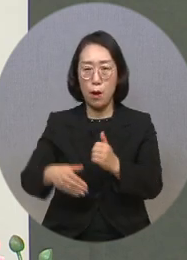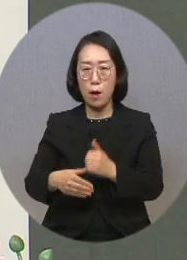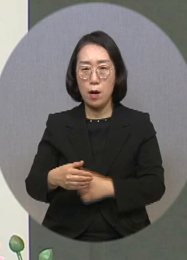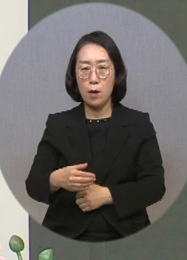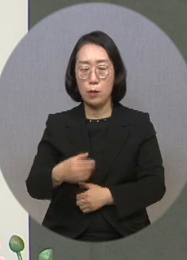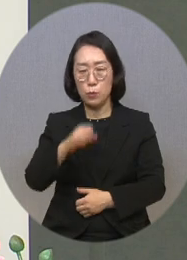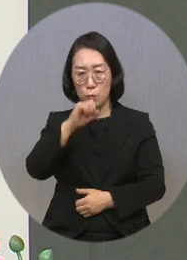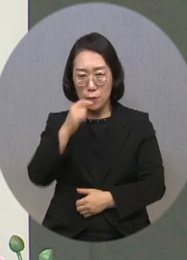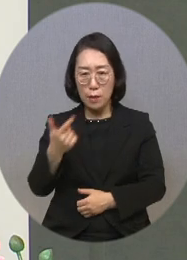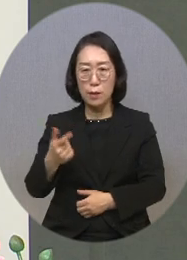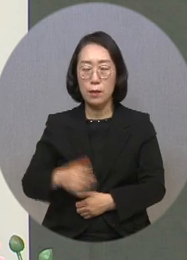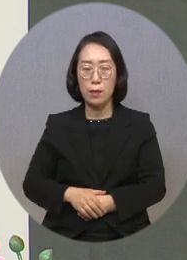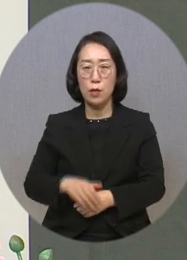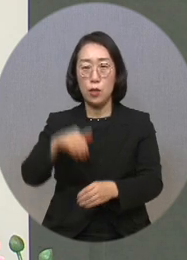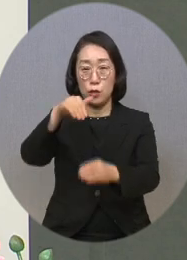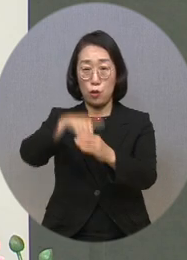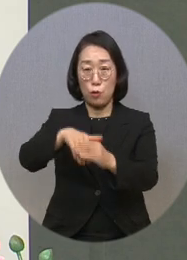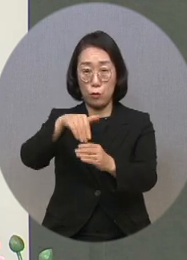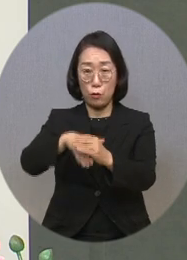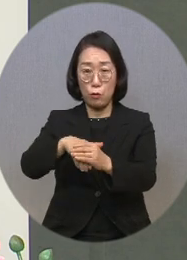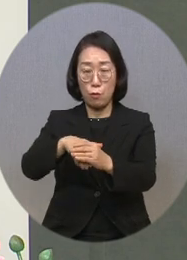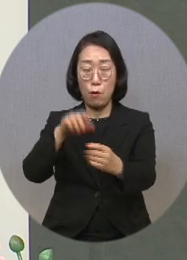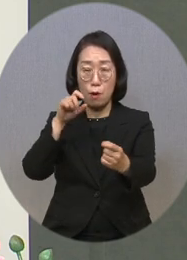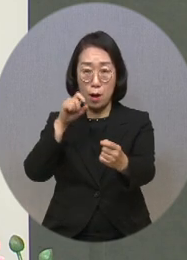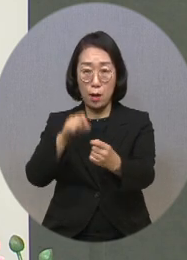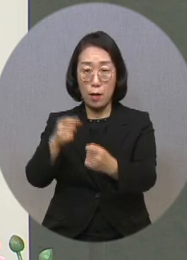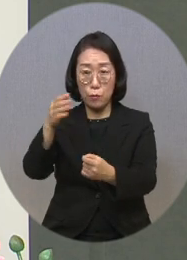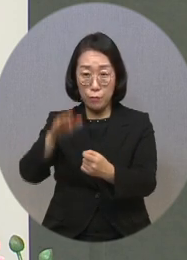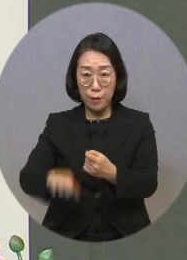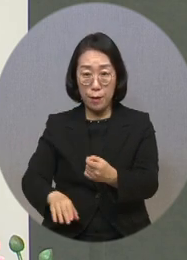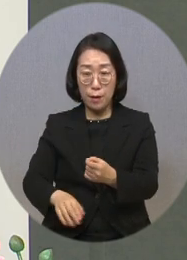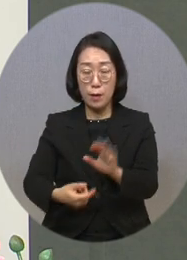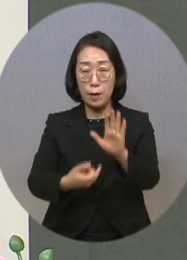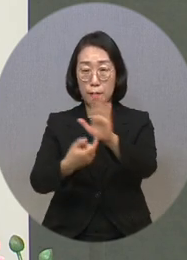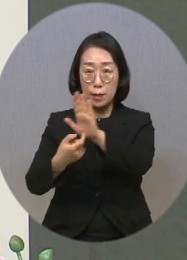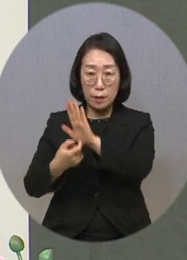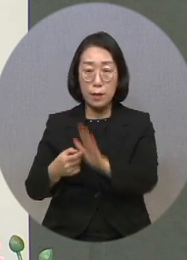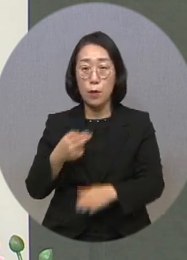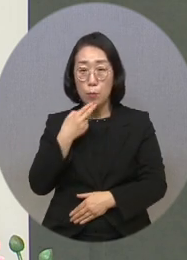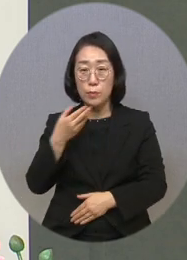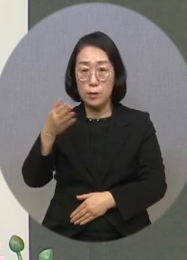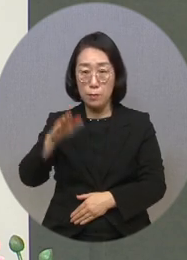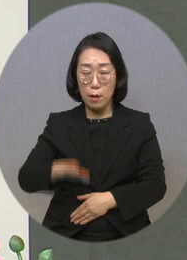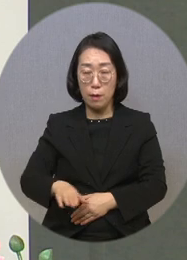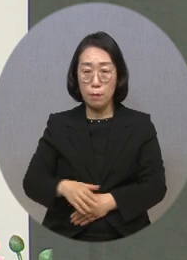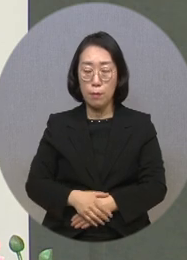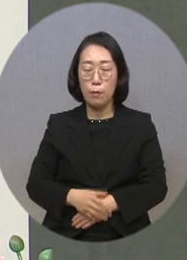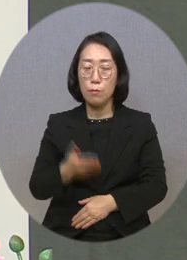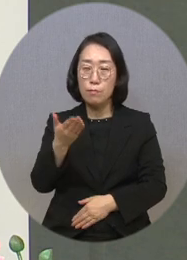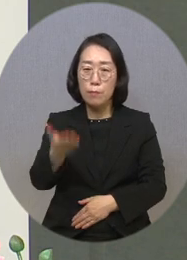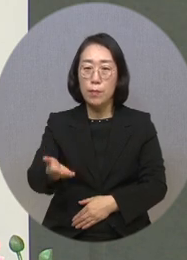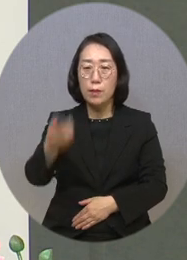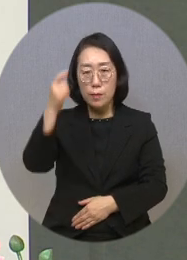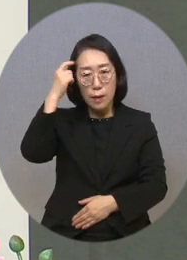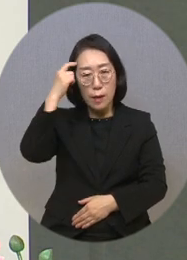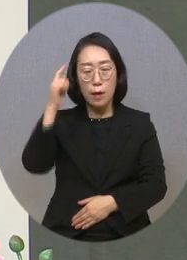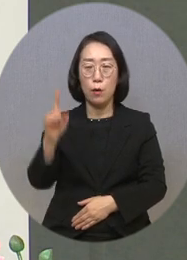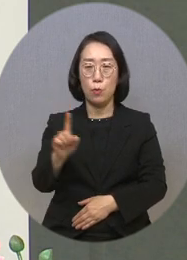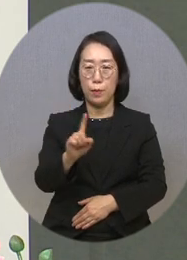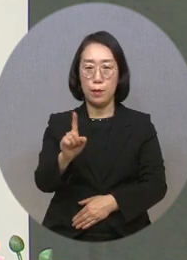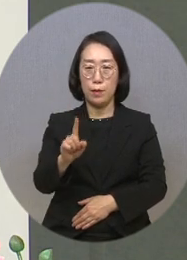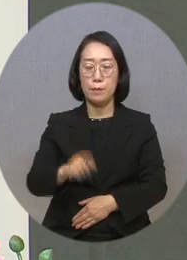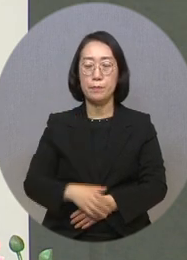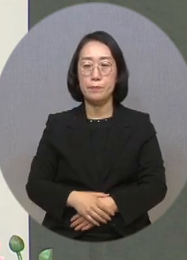면에서는. 지금 대선 기간이라서 제대로 알려지지가 않아서 그렇지. 어떻게 보십니까? 우리나라